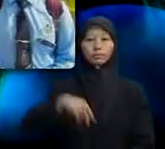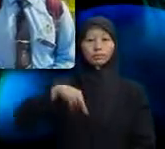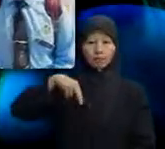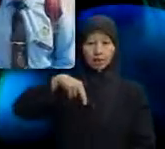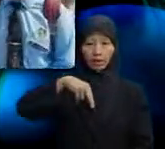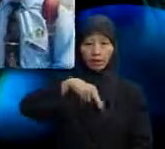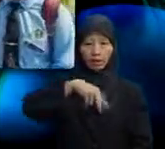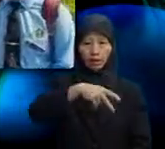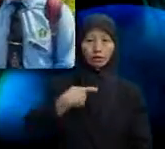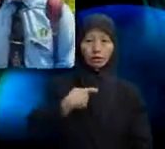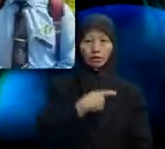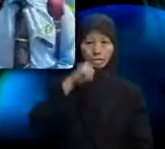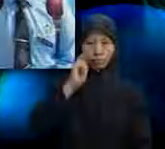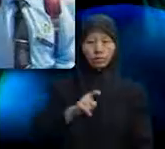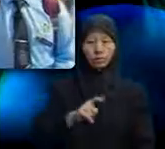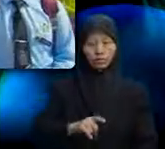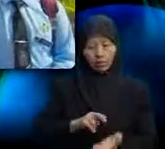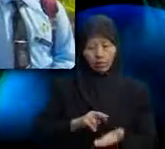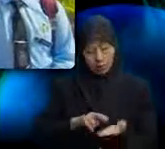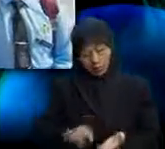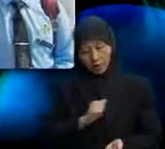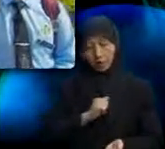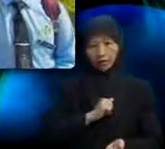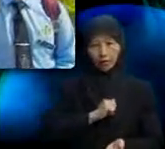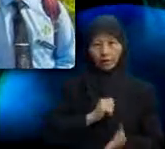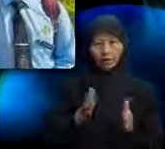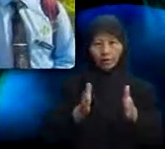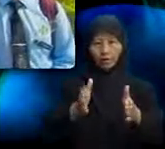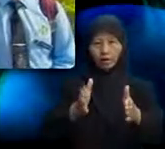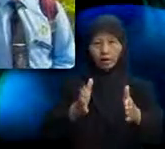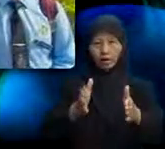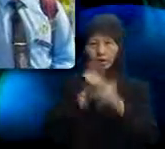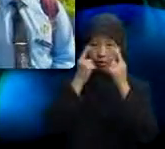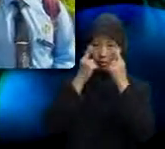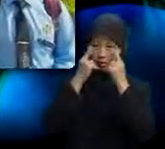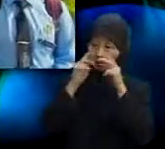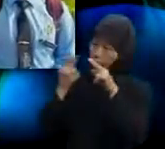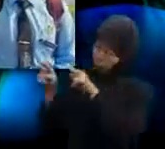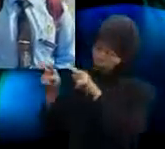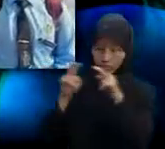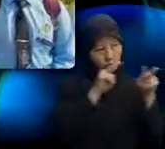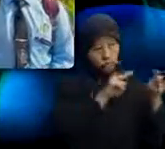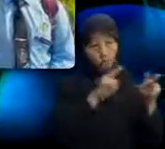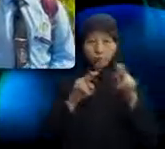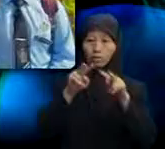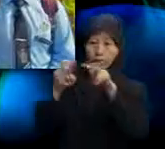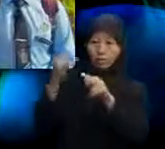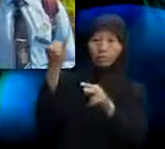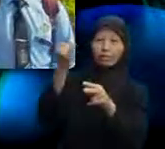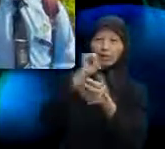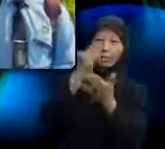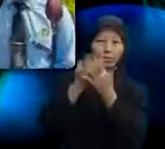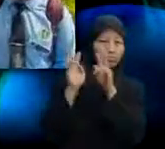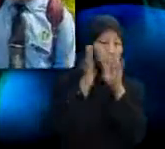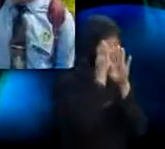Dalam perjalanan juga, kita dikehendaki merendah diri di jalan raya dan mengawal mata kita daripada memandang benda-benda yang